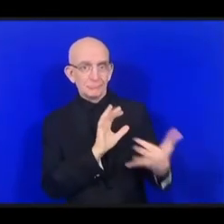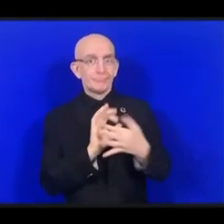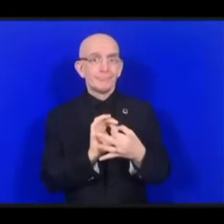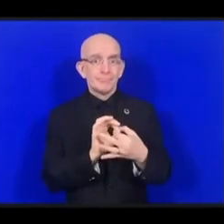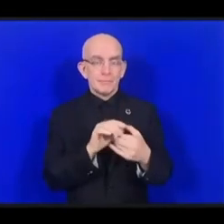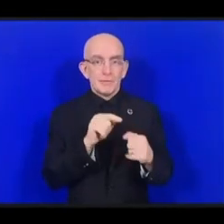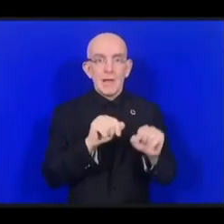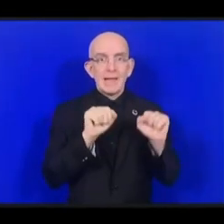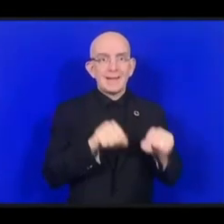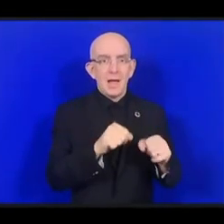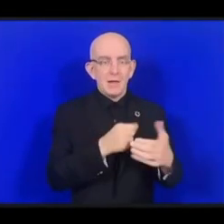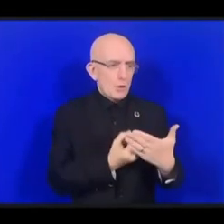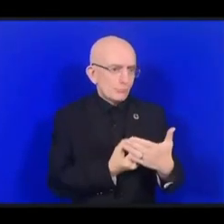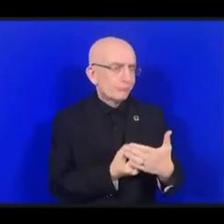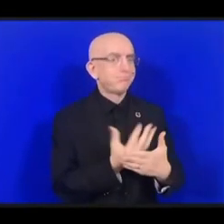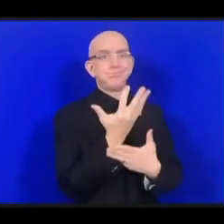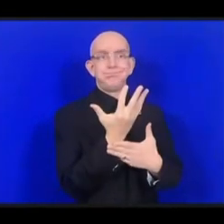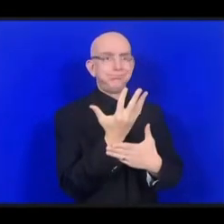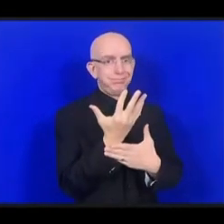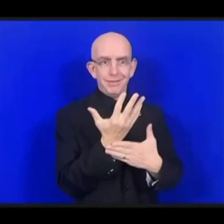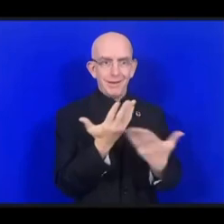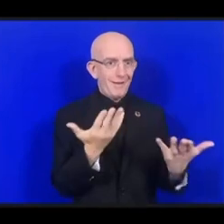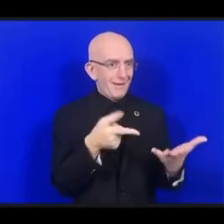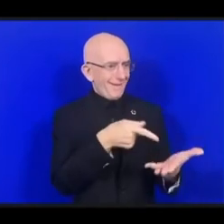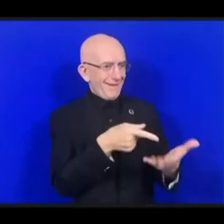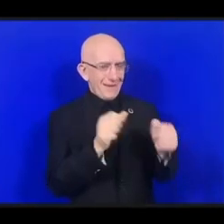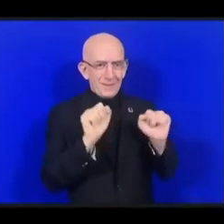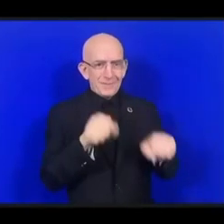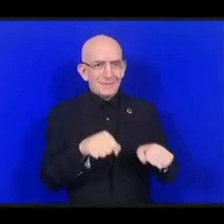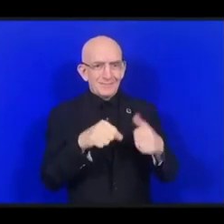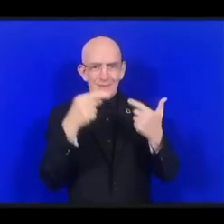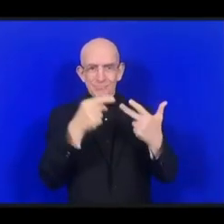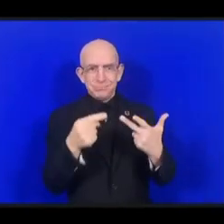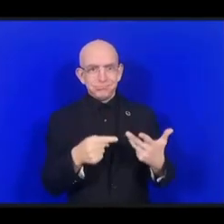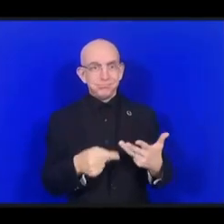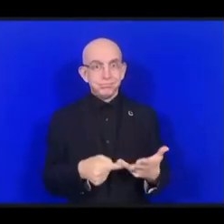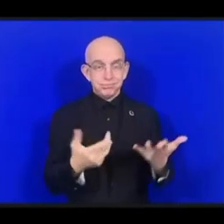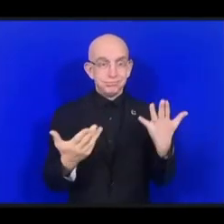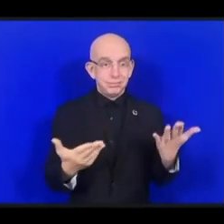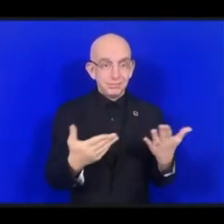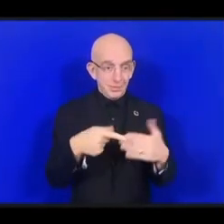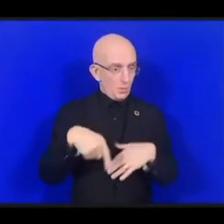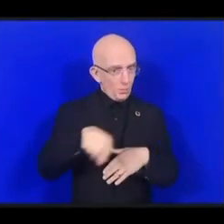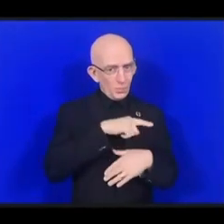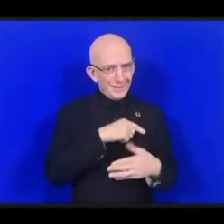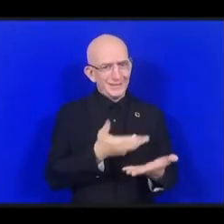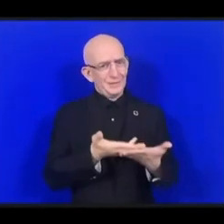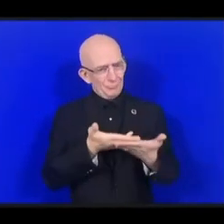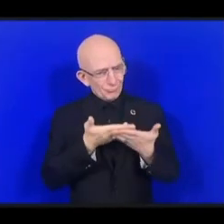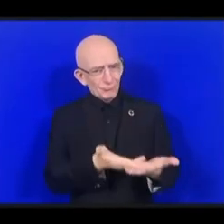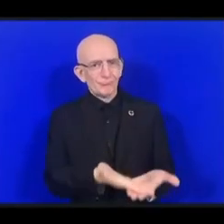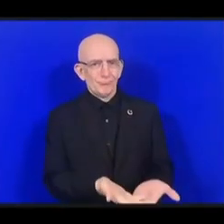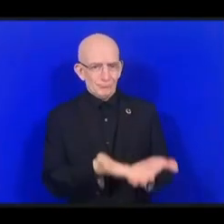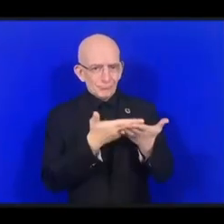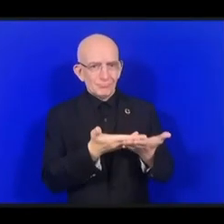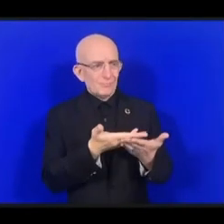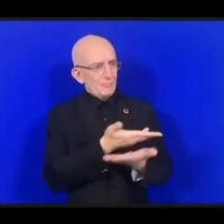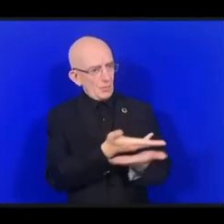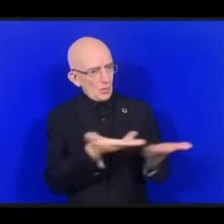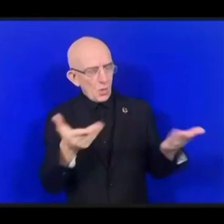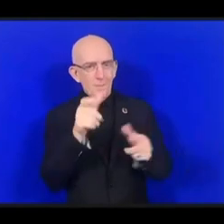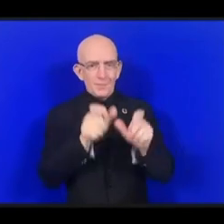アクセスを提供したいのです楽天モバイルをロチして以来民主化をしよう